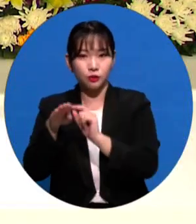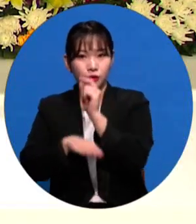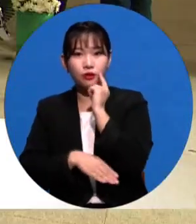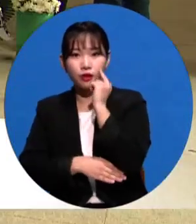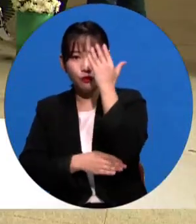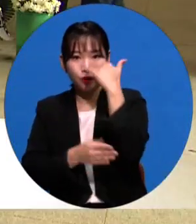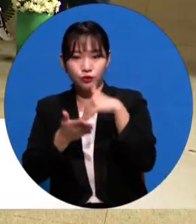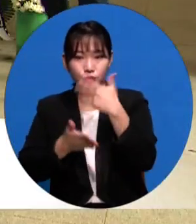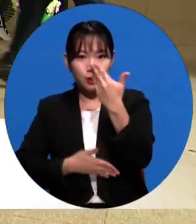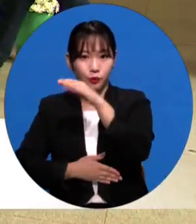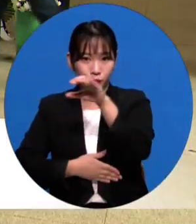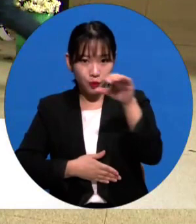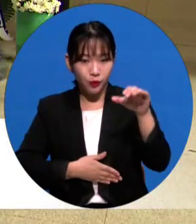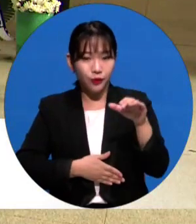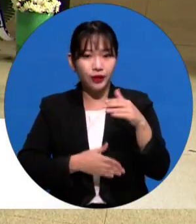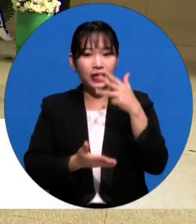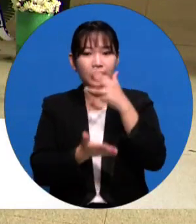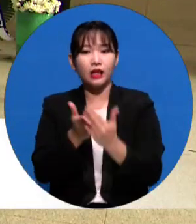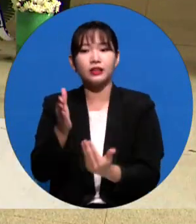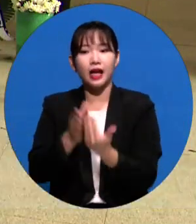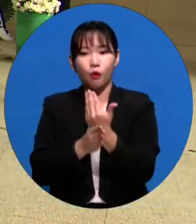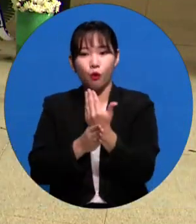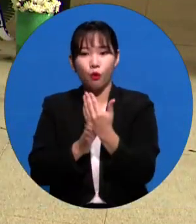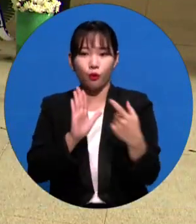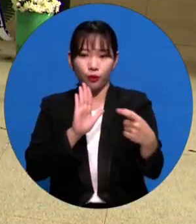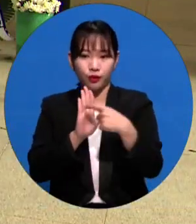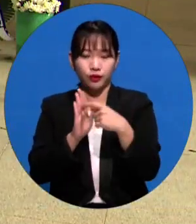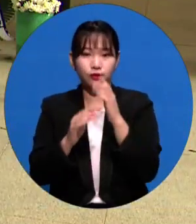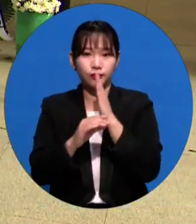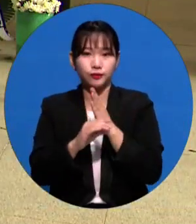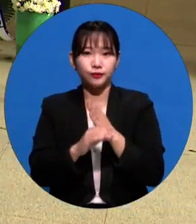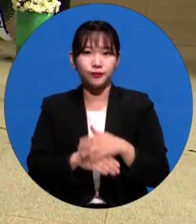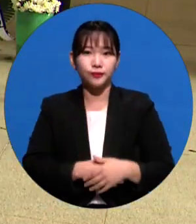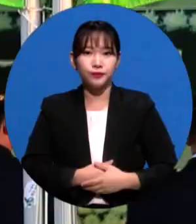영광 등 9개 시군은 이태원 사고로 표기하고 있습니다